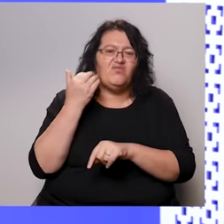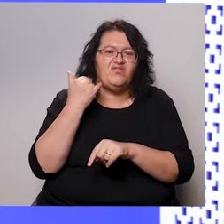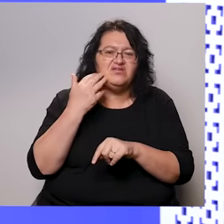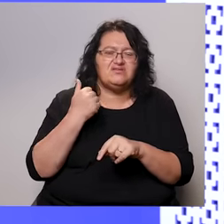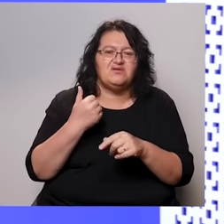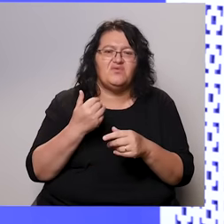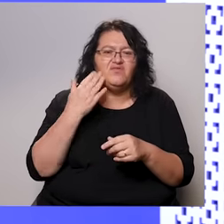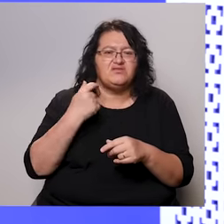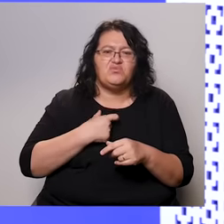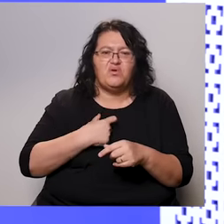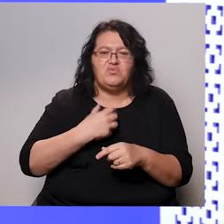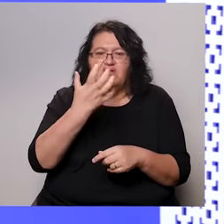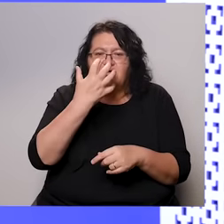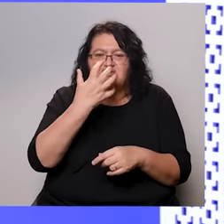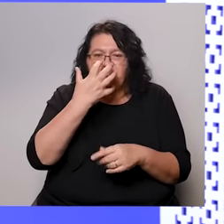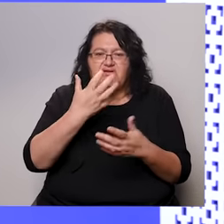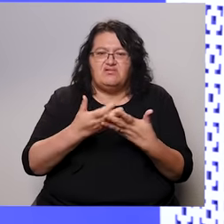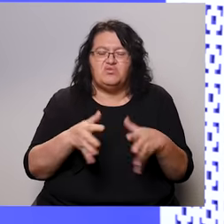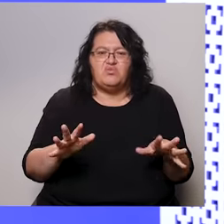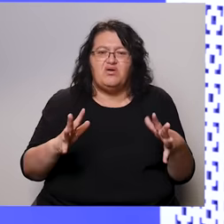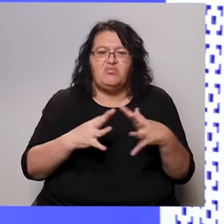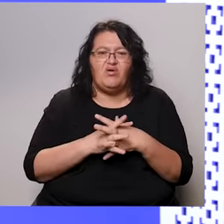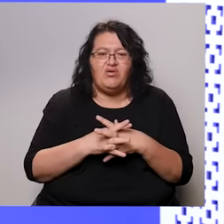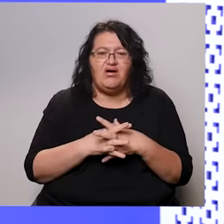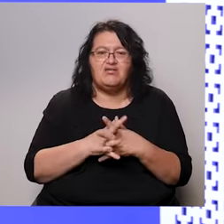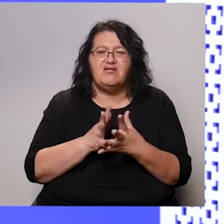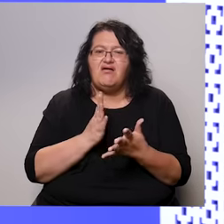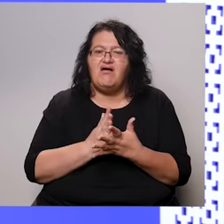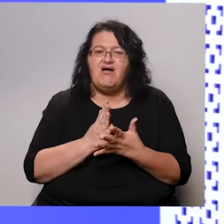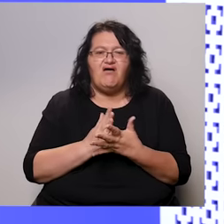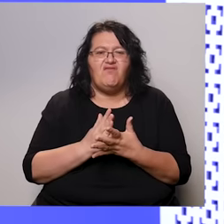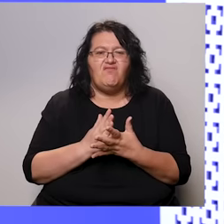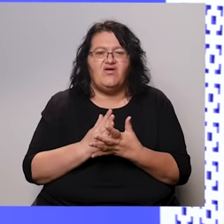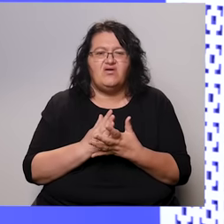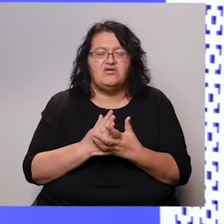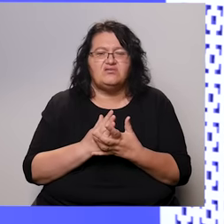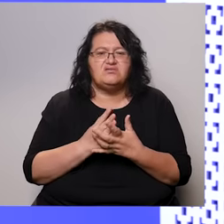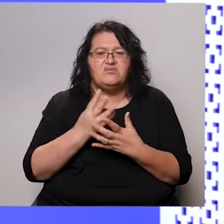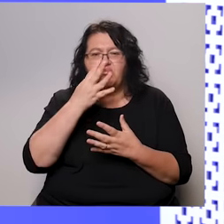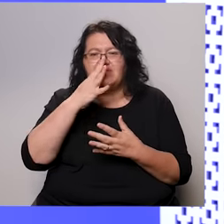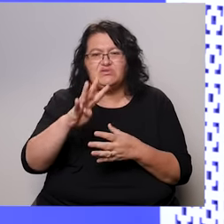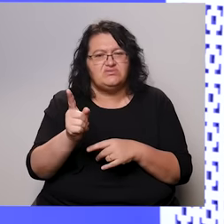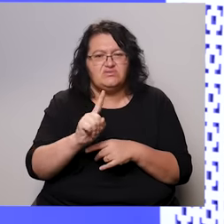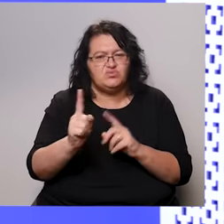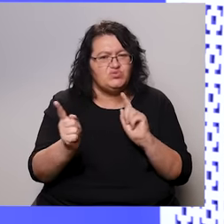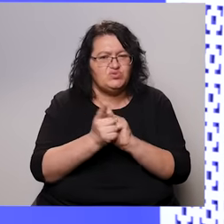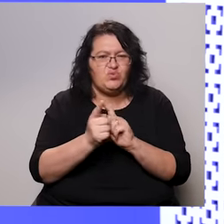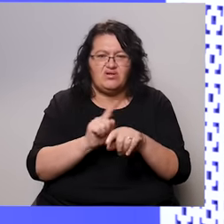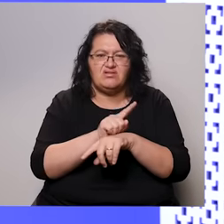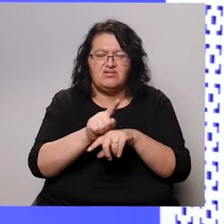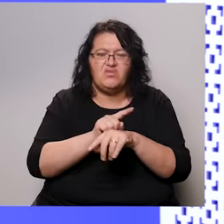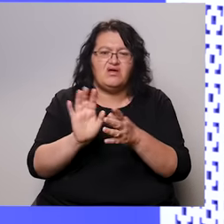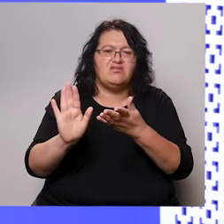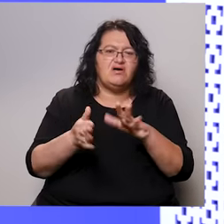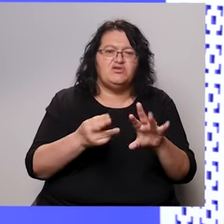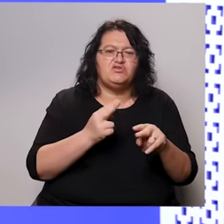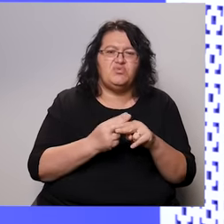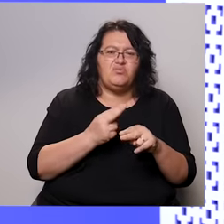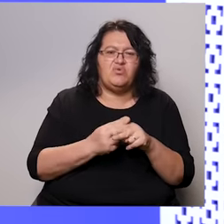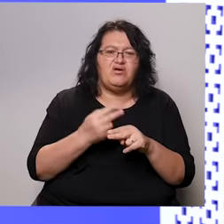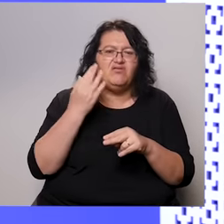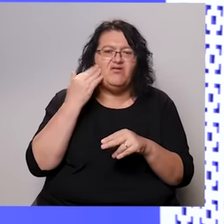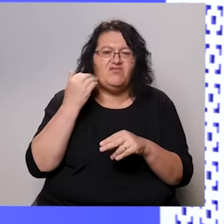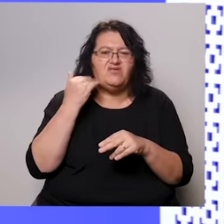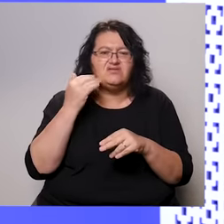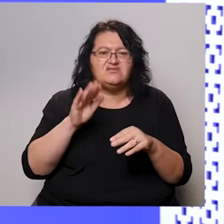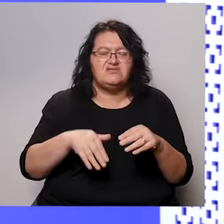că fetița nu mai putea respira. Și asta a fost, nu au fost 4 zile. Și de când a început fetița să